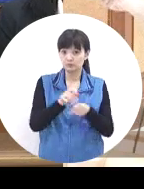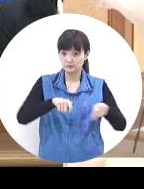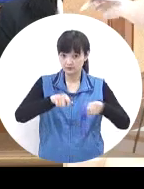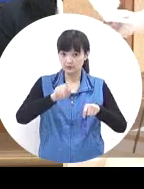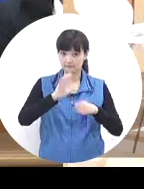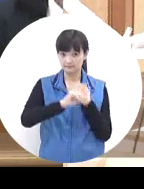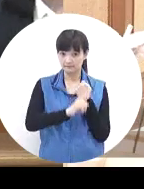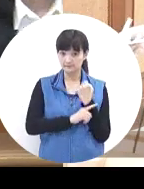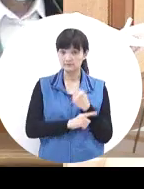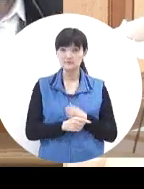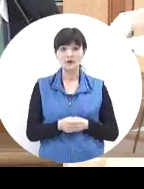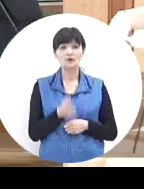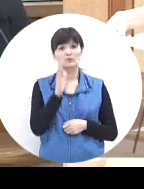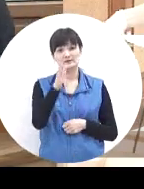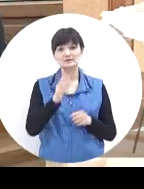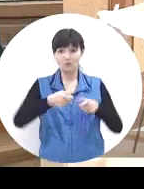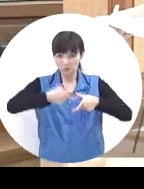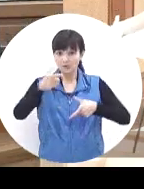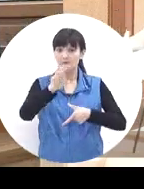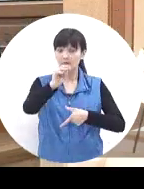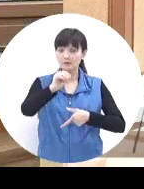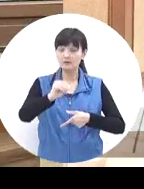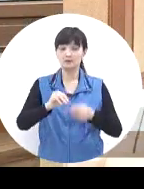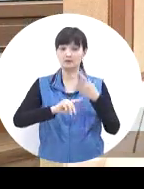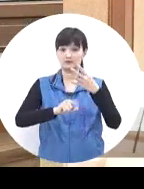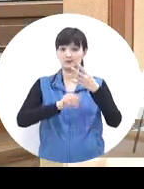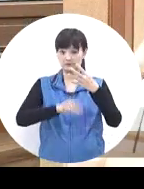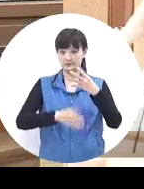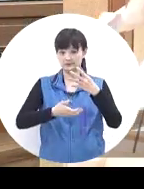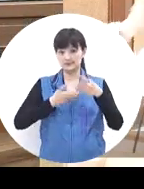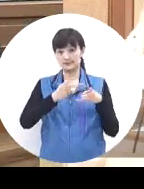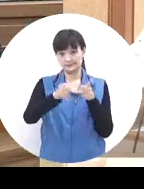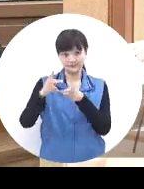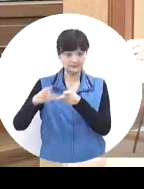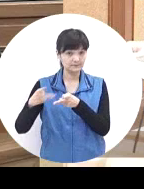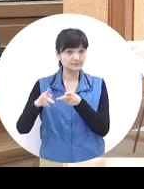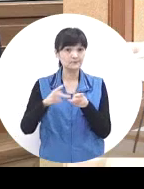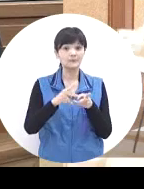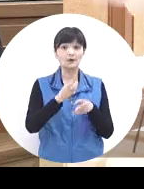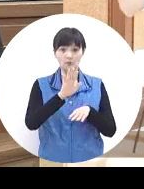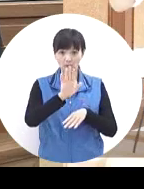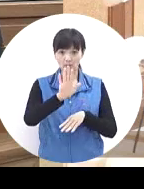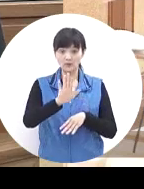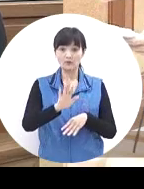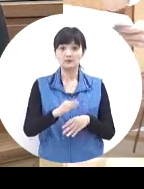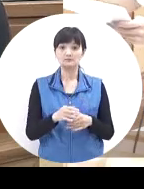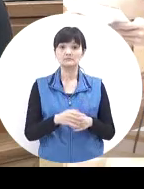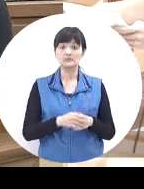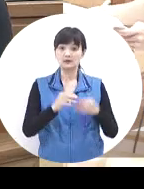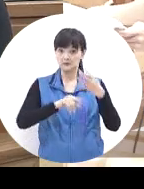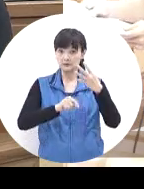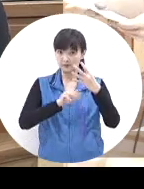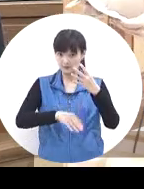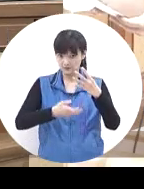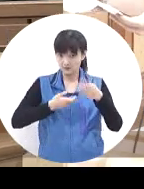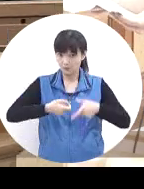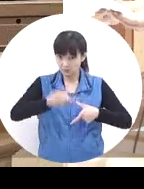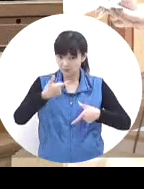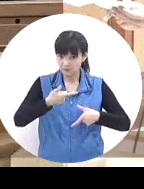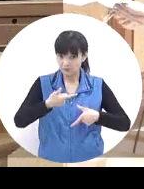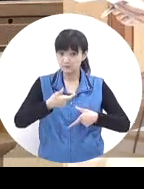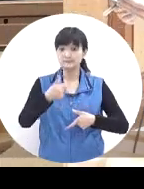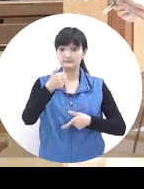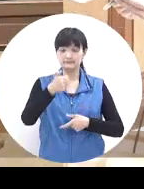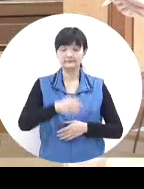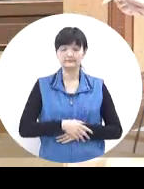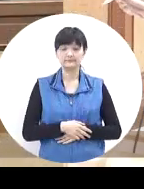所以要点公告了没啦？ 我们会在4月底以前函颁补助计划，提供给各族群来受理。 所以4月底前就公告了。 对，会要 谢谢局长